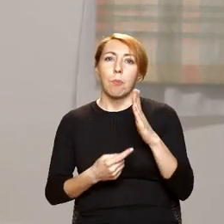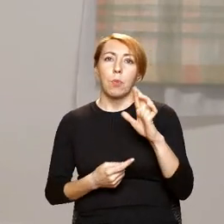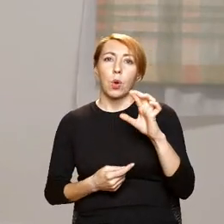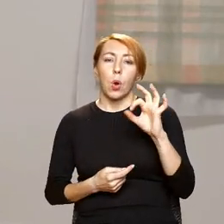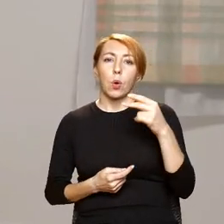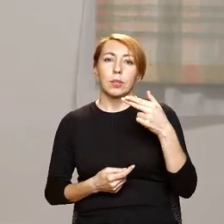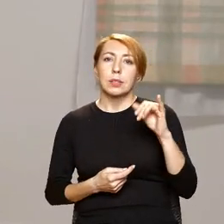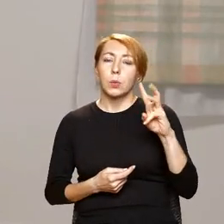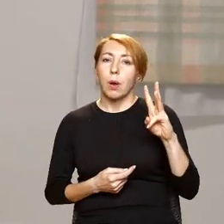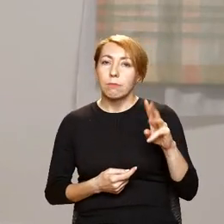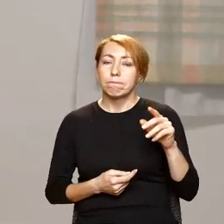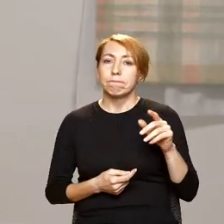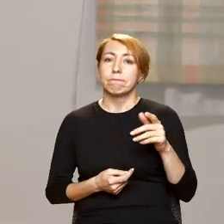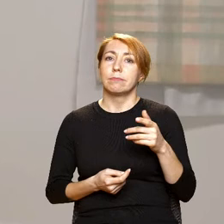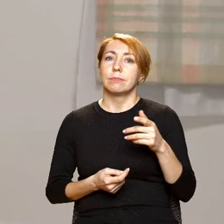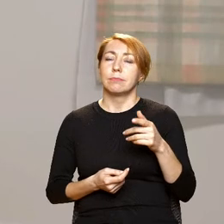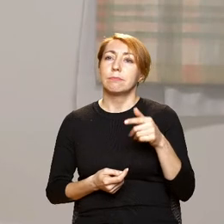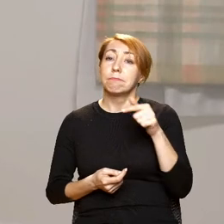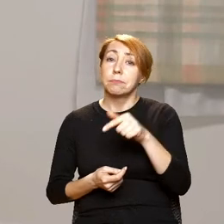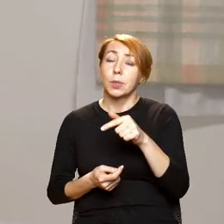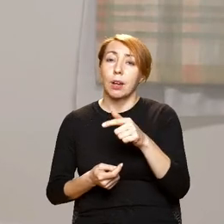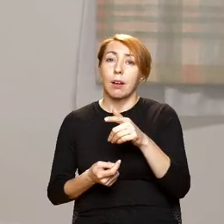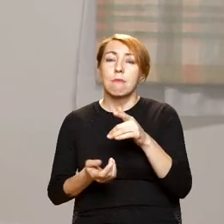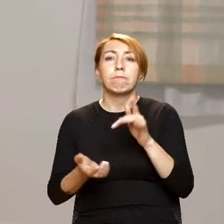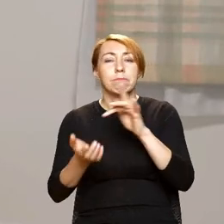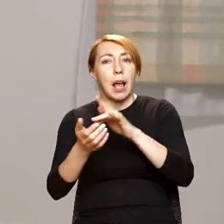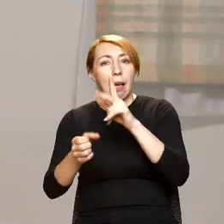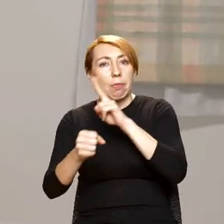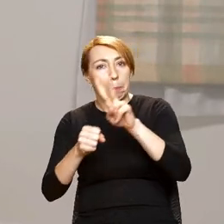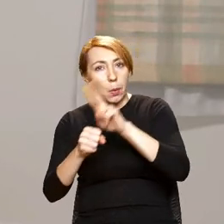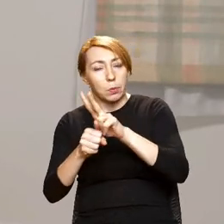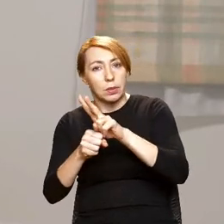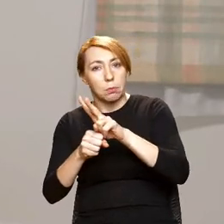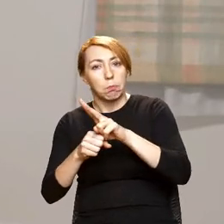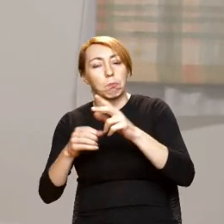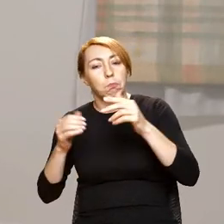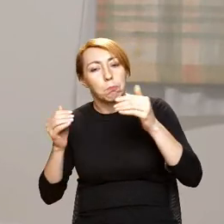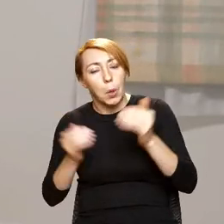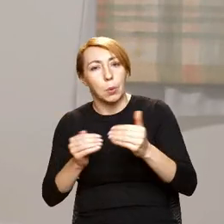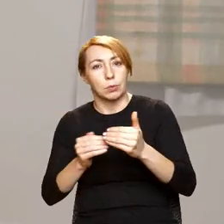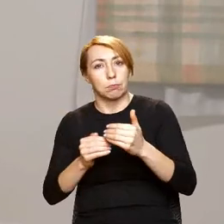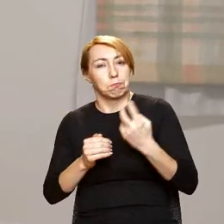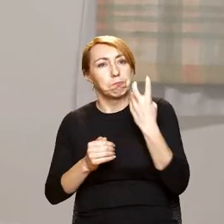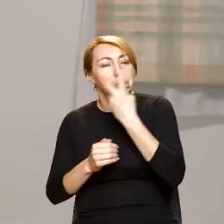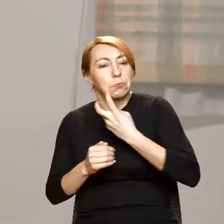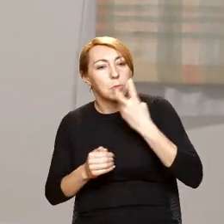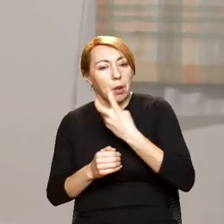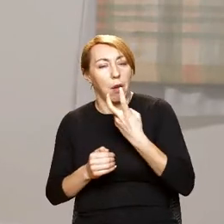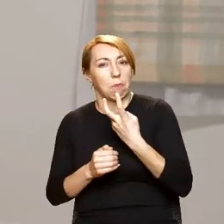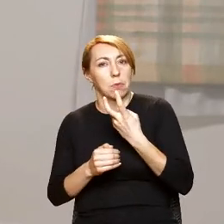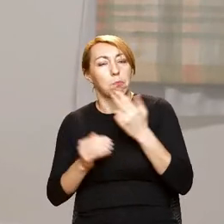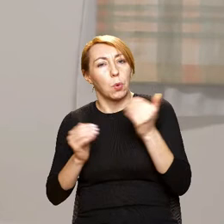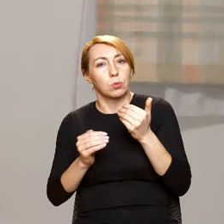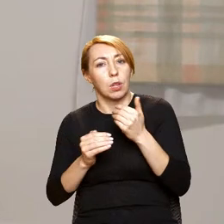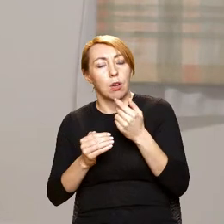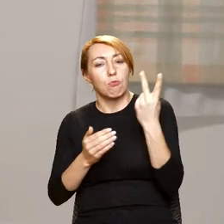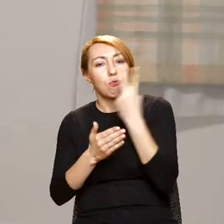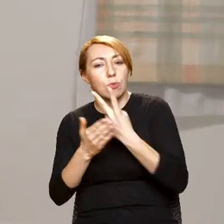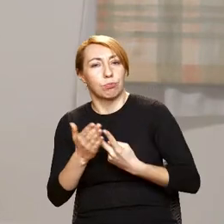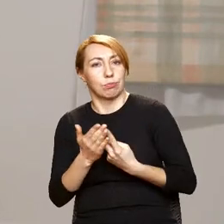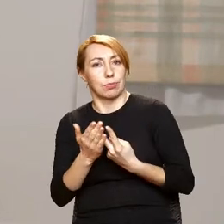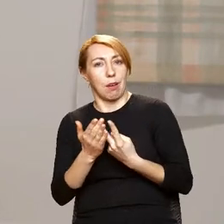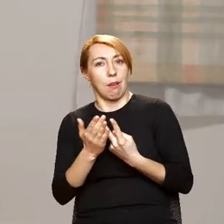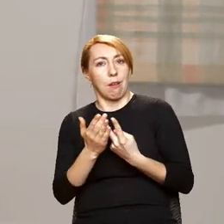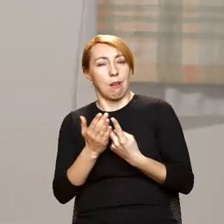że w Japonii byłoby bardzo ciekawe móc przeczytać jakieś opracowanie